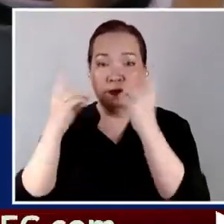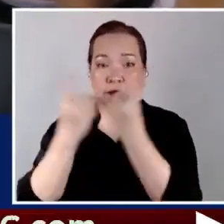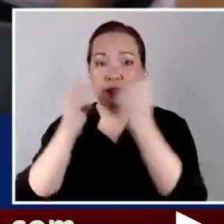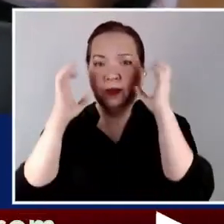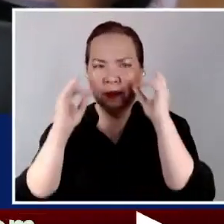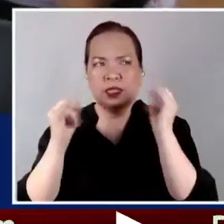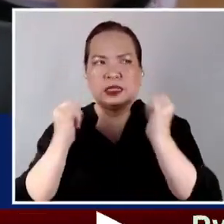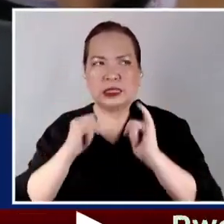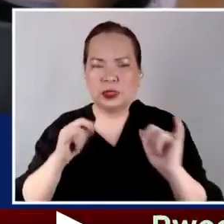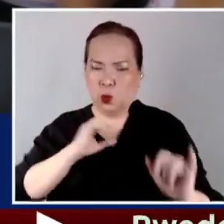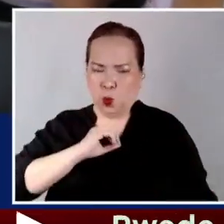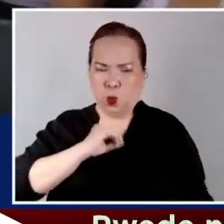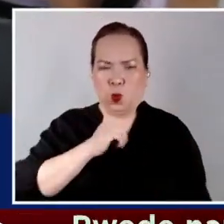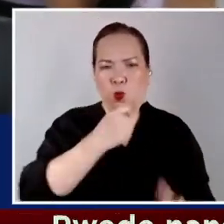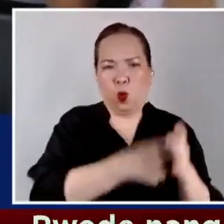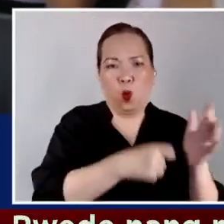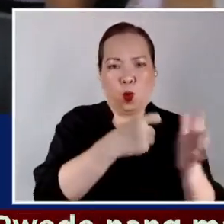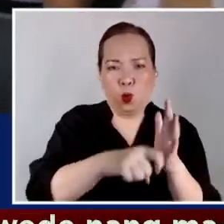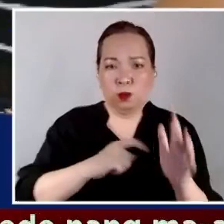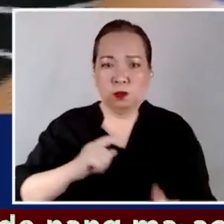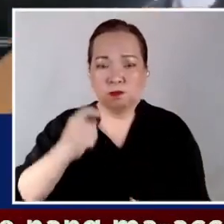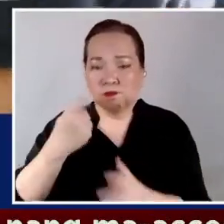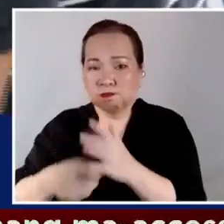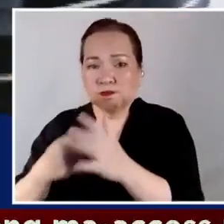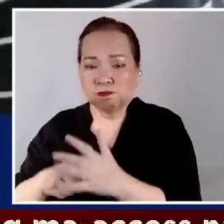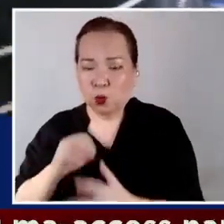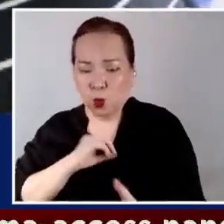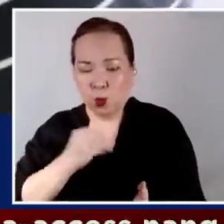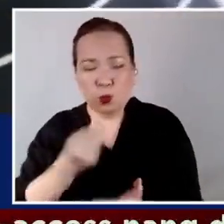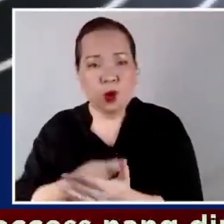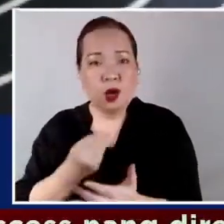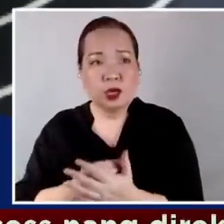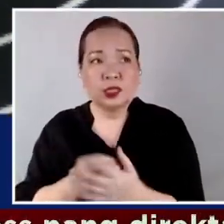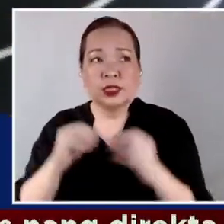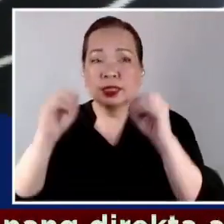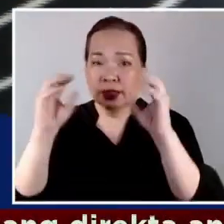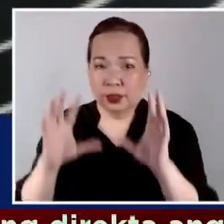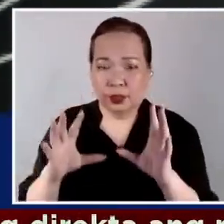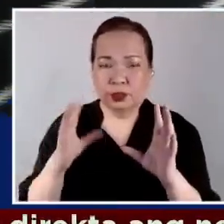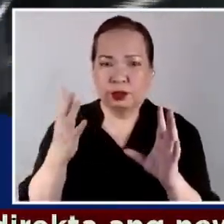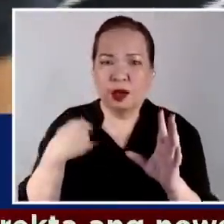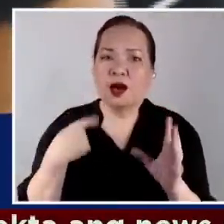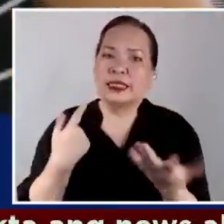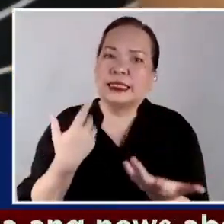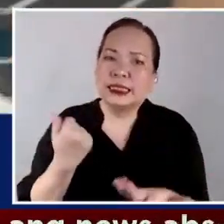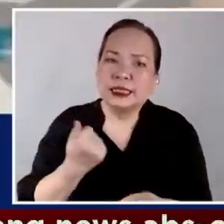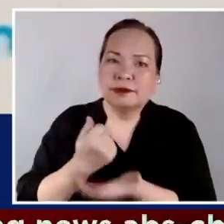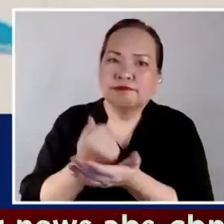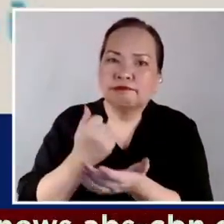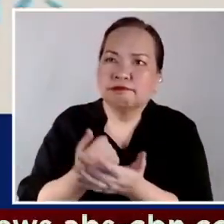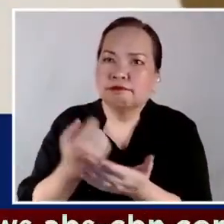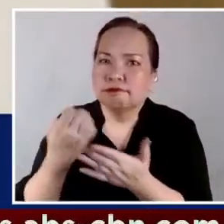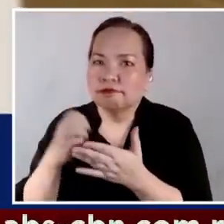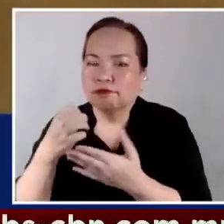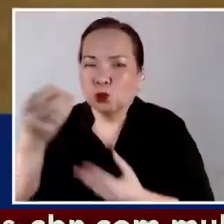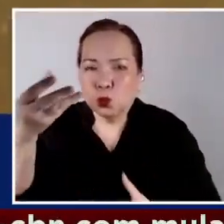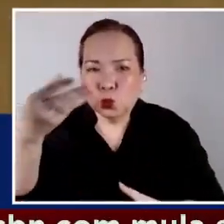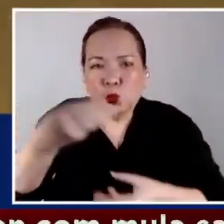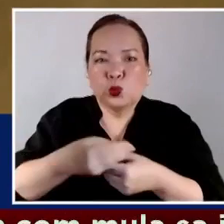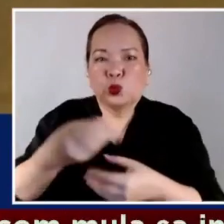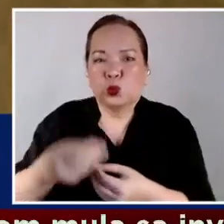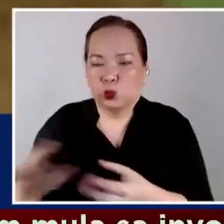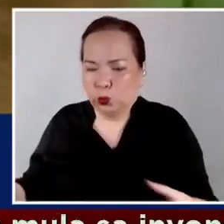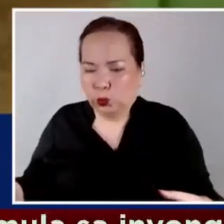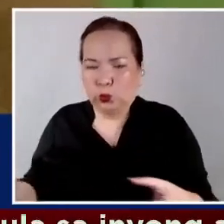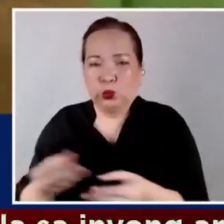napipilitang gumastos ng sariling pera ang mga guro para matugunan ang kakulangan sa school materials. Mahigit 8 taon na